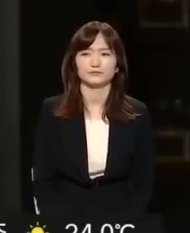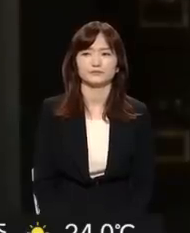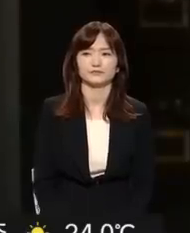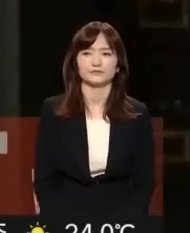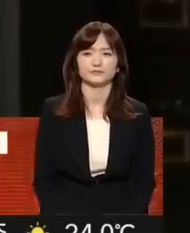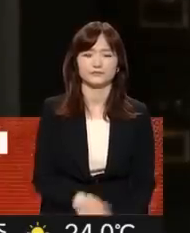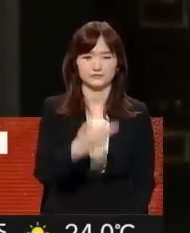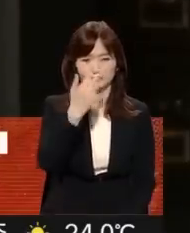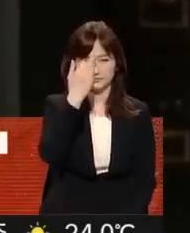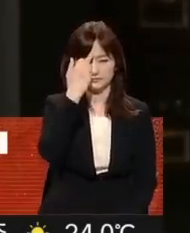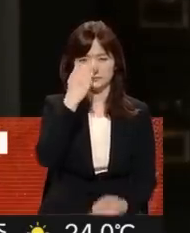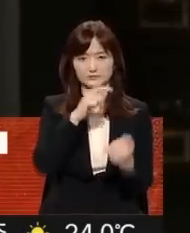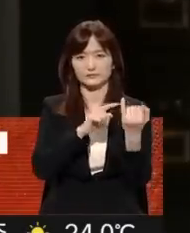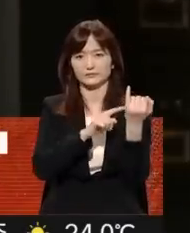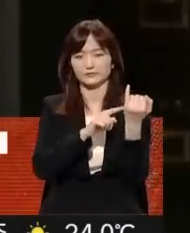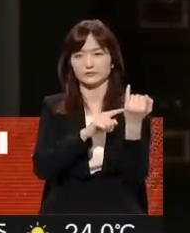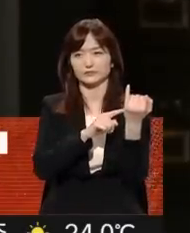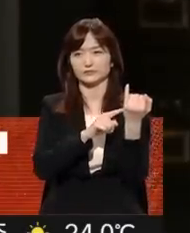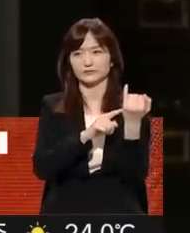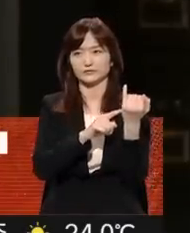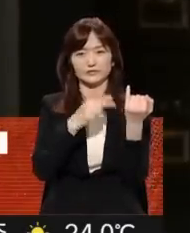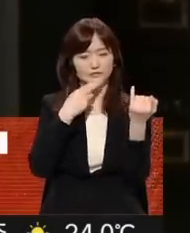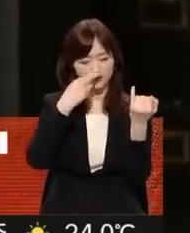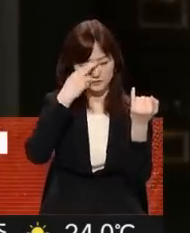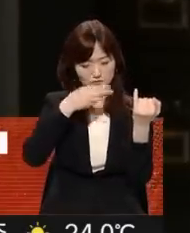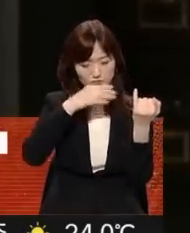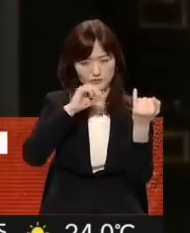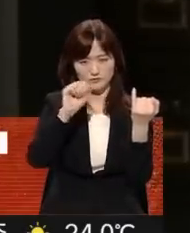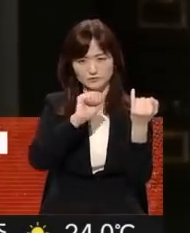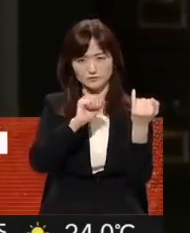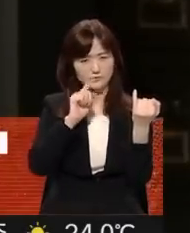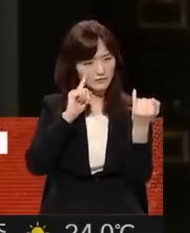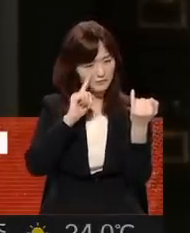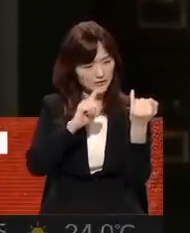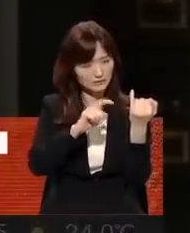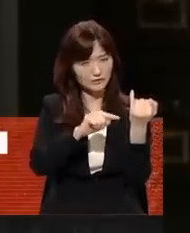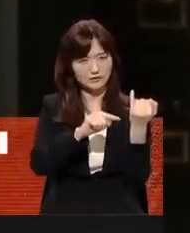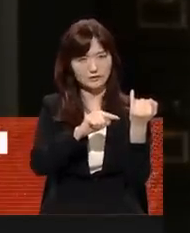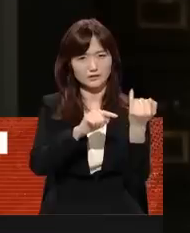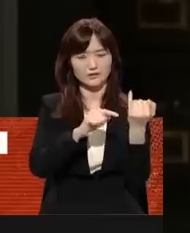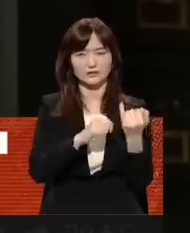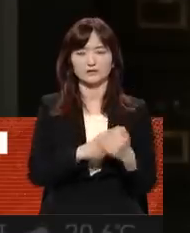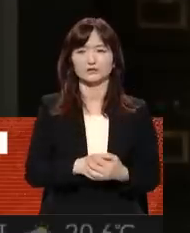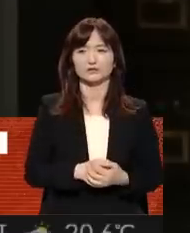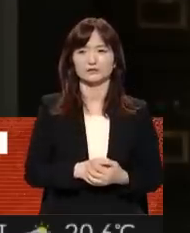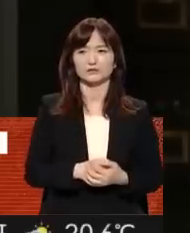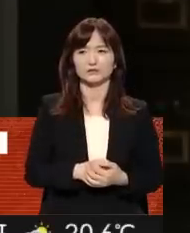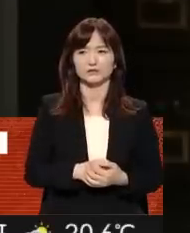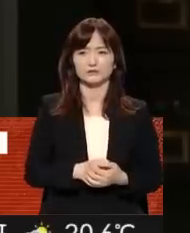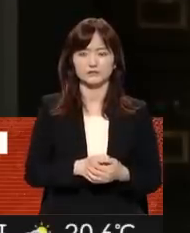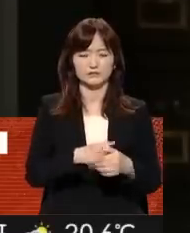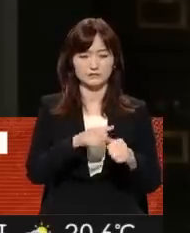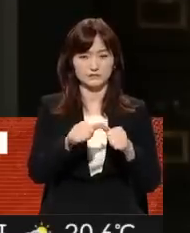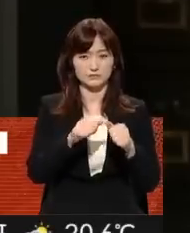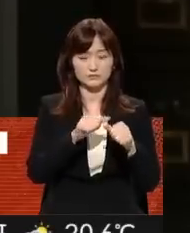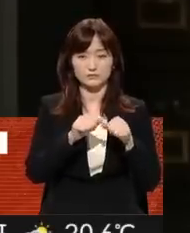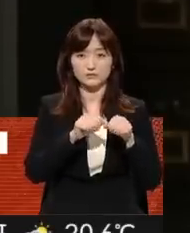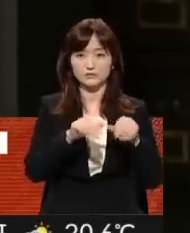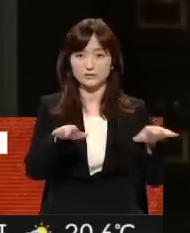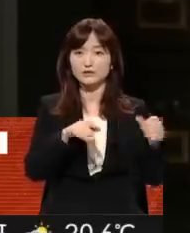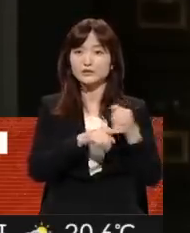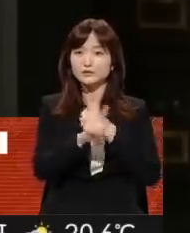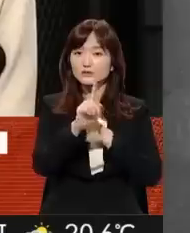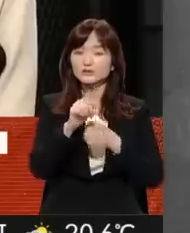최단비 변호사에 대해서 이렇게 뭐 음주 뭐 이런 의혹이 이렇게 세간에서 입길에 오르는 이유가 있잖아요.